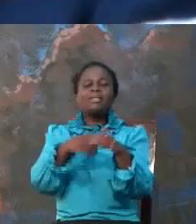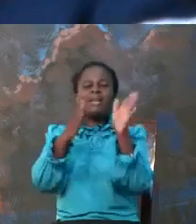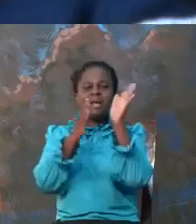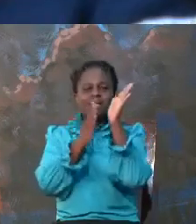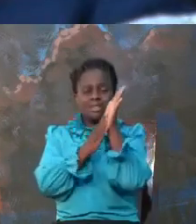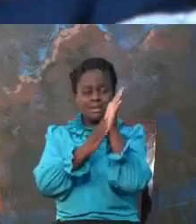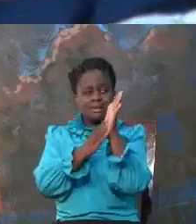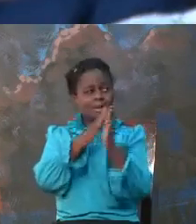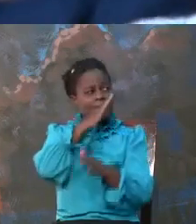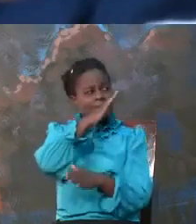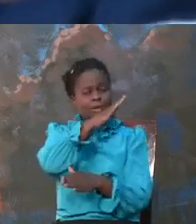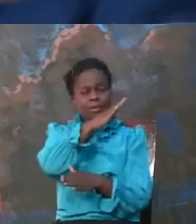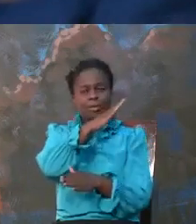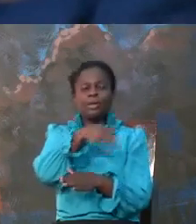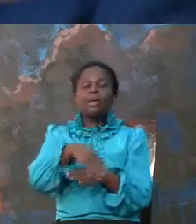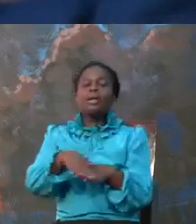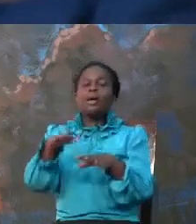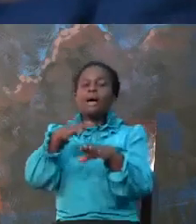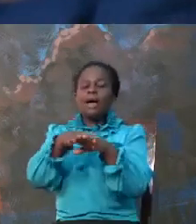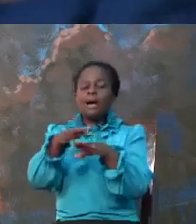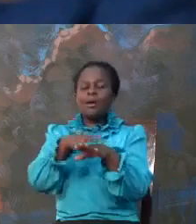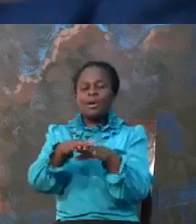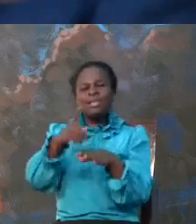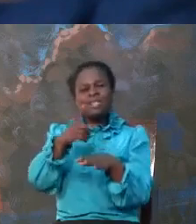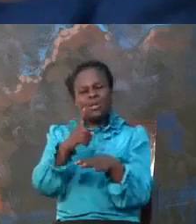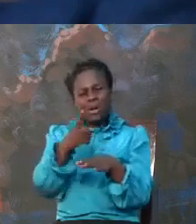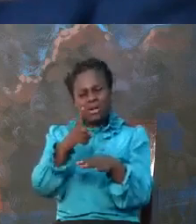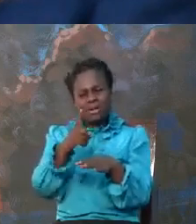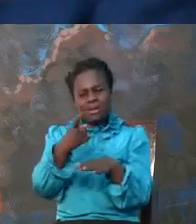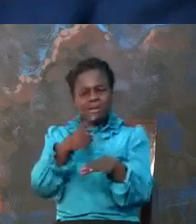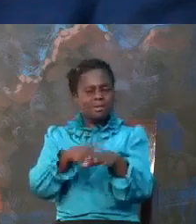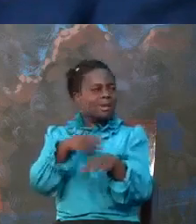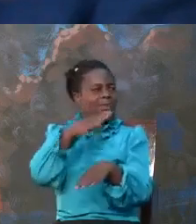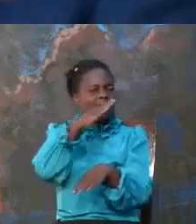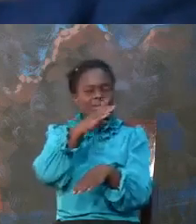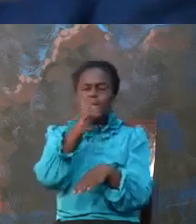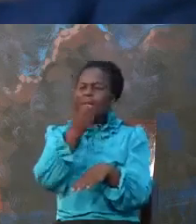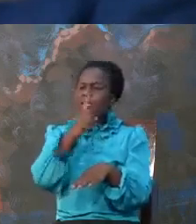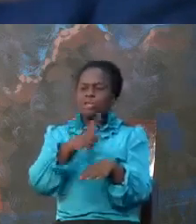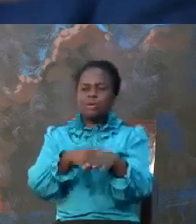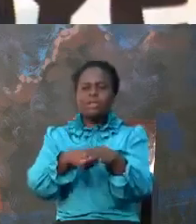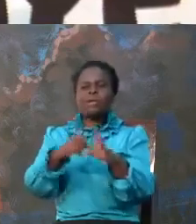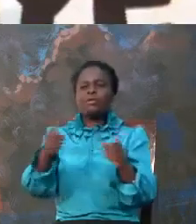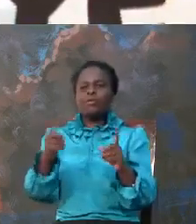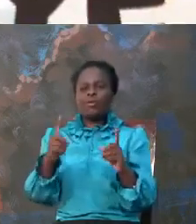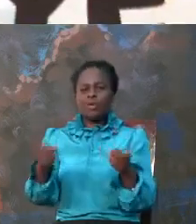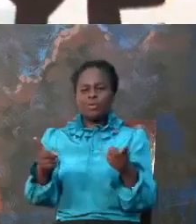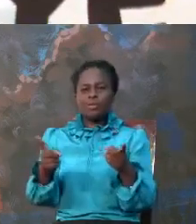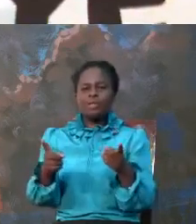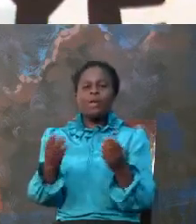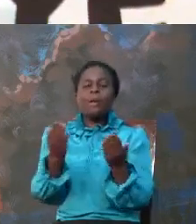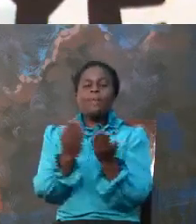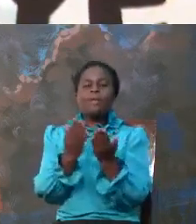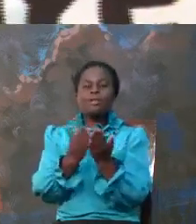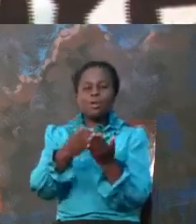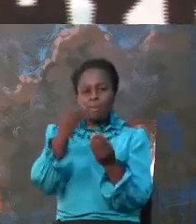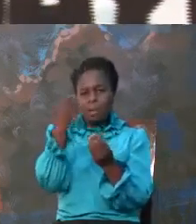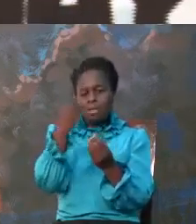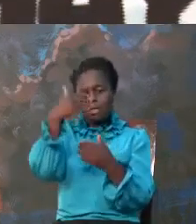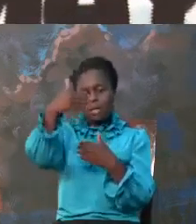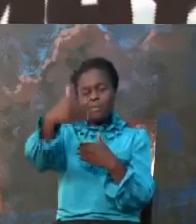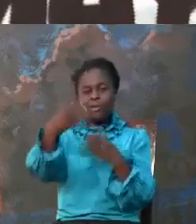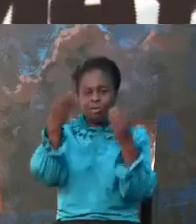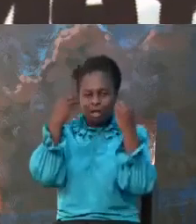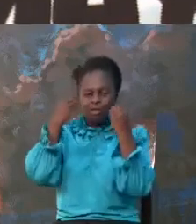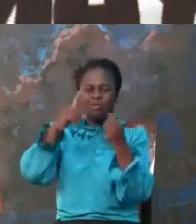Saa 9 za jioni. Na nitawaambieni hapa mbele kwa nini ilikuwa saa 9, isiwe masaa yote tofauti. Masomo machache yanayokuja mbele. Saa